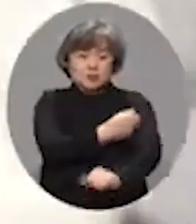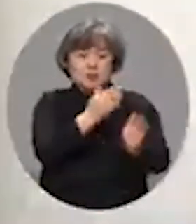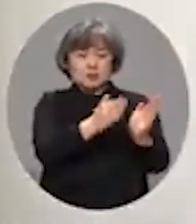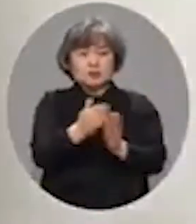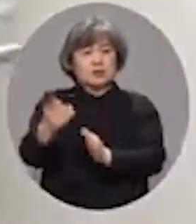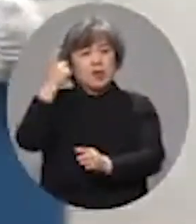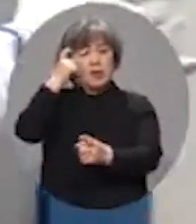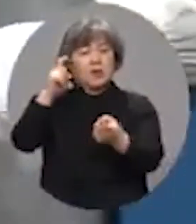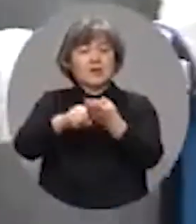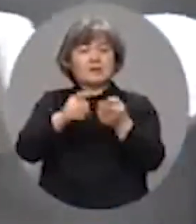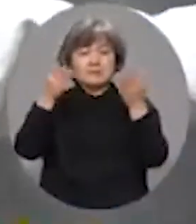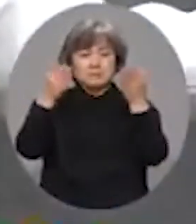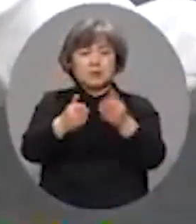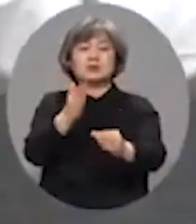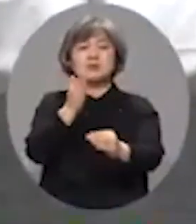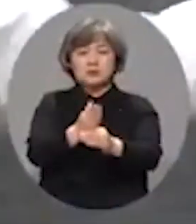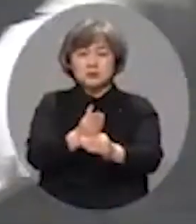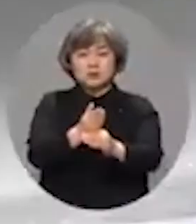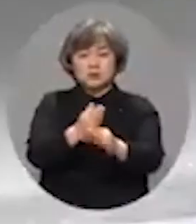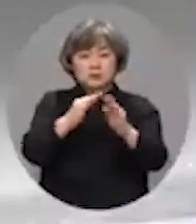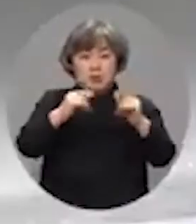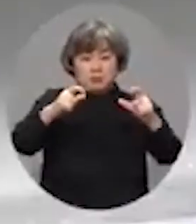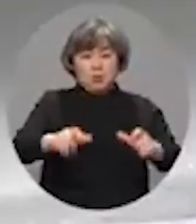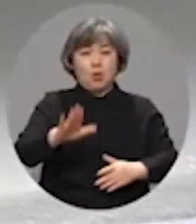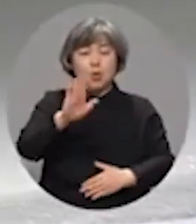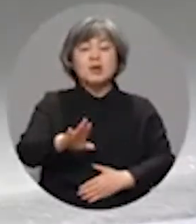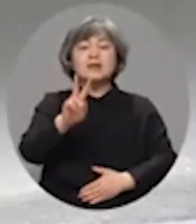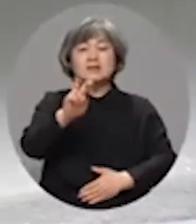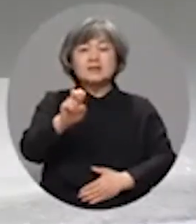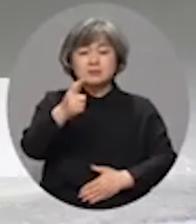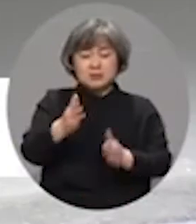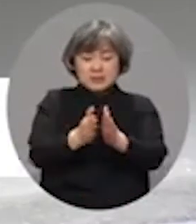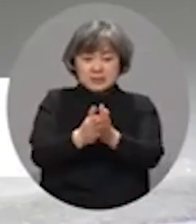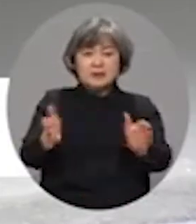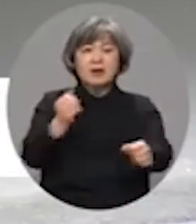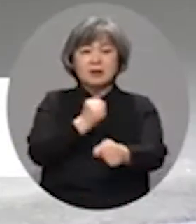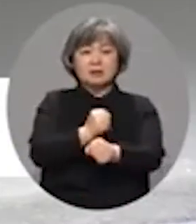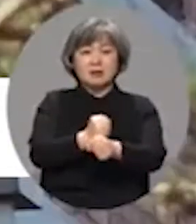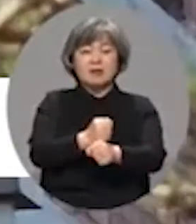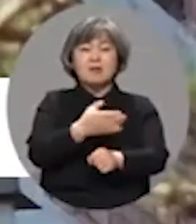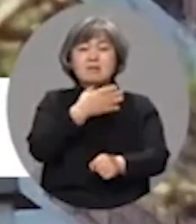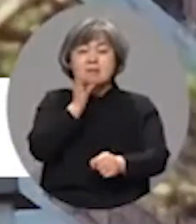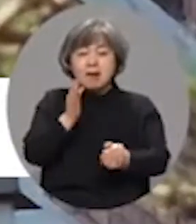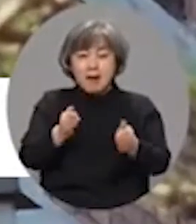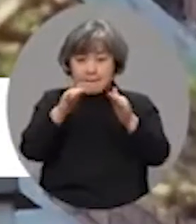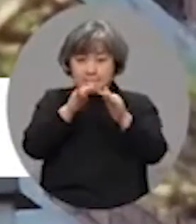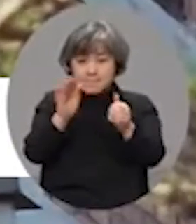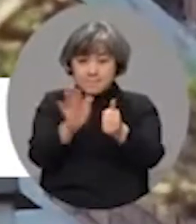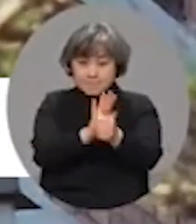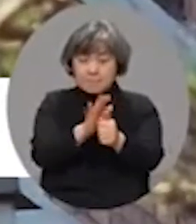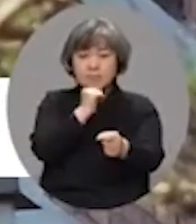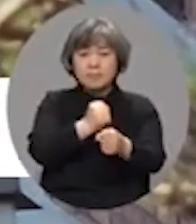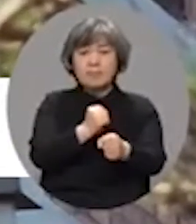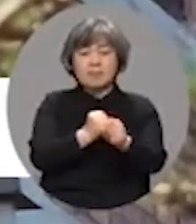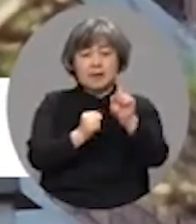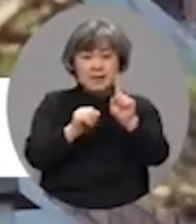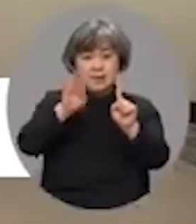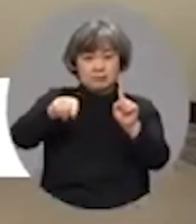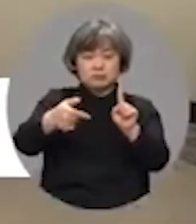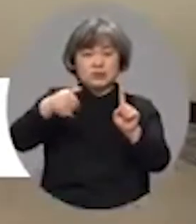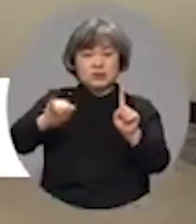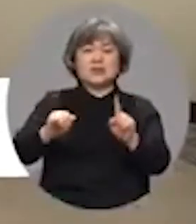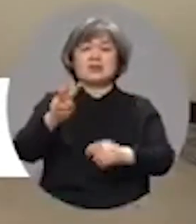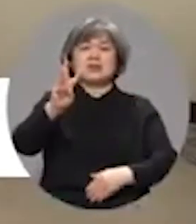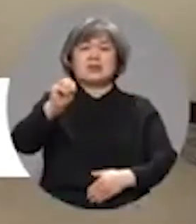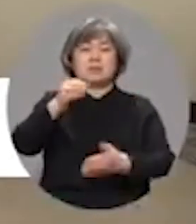관심이 모아지고 있습니다 전북은 오는 26일을 시작으로 요양 병원 입소자 등 1분기에 3만 명